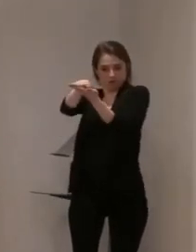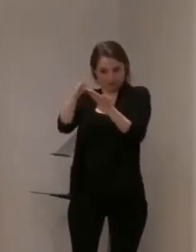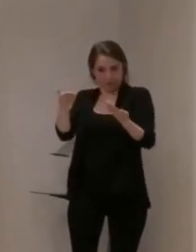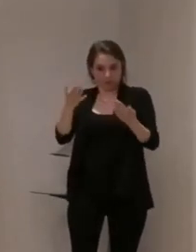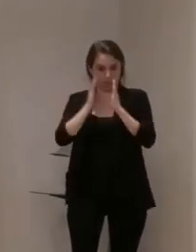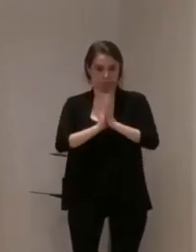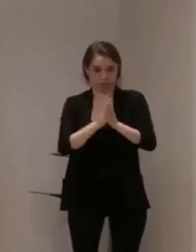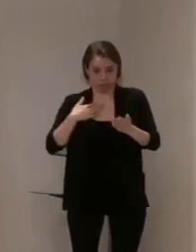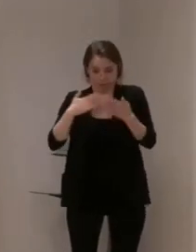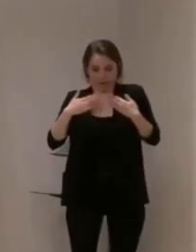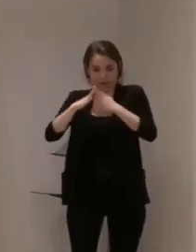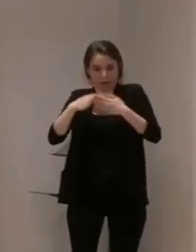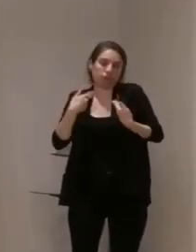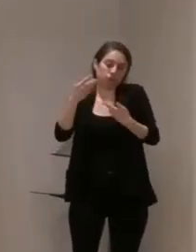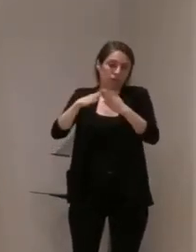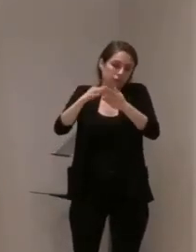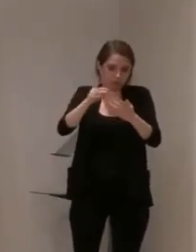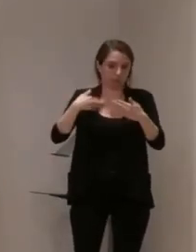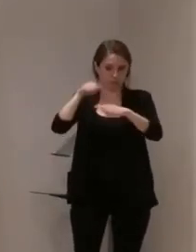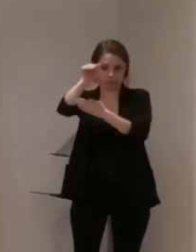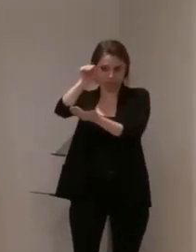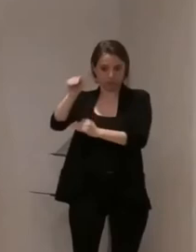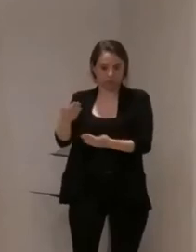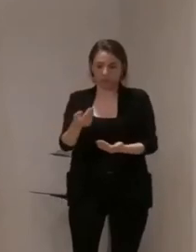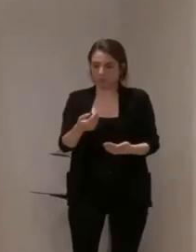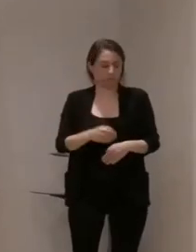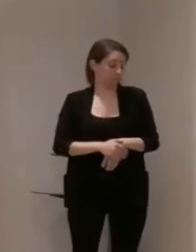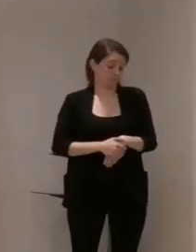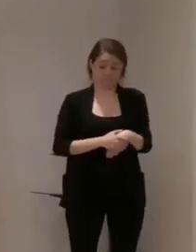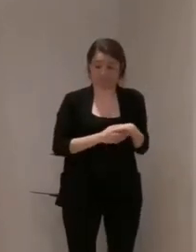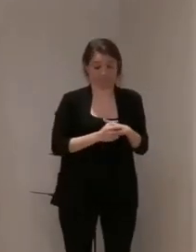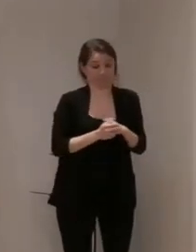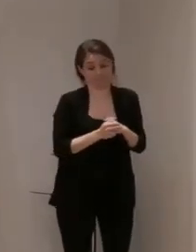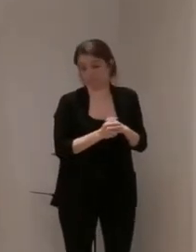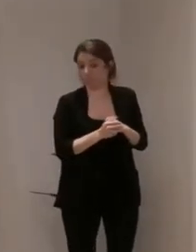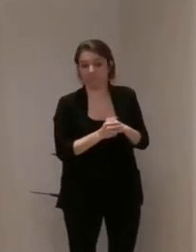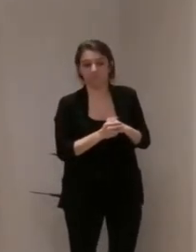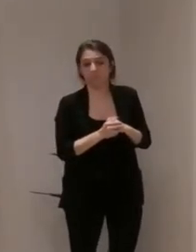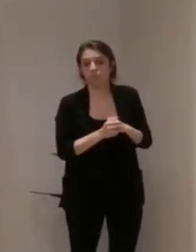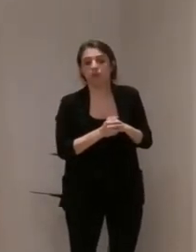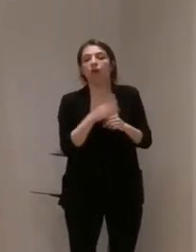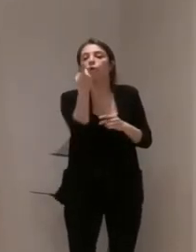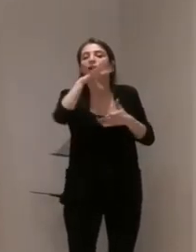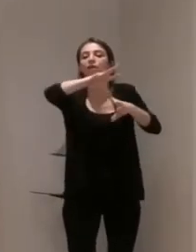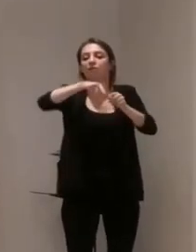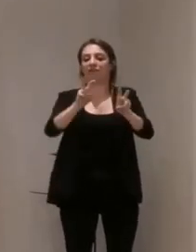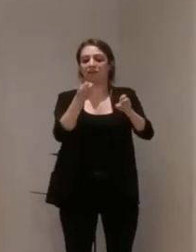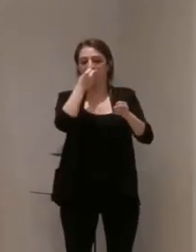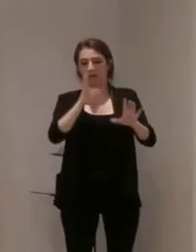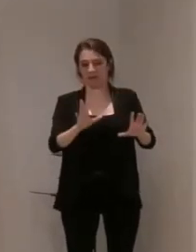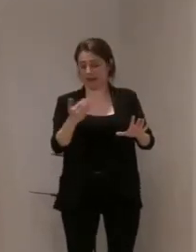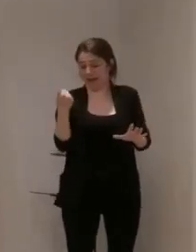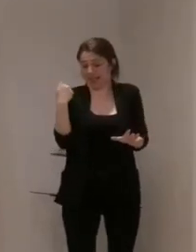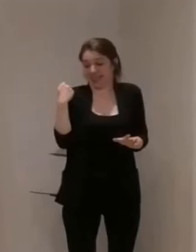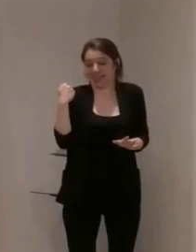per tant el volen a casa. Tenen tot el dret. Doncs hi ha una bona notícia, que fa